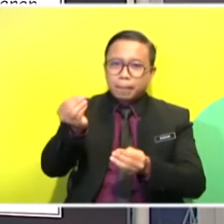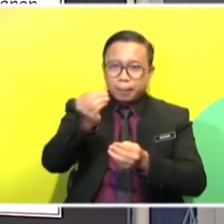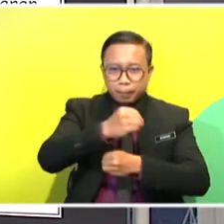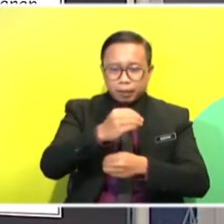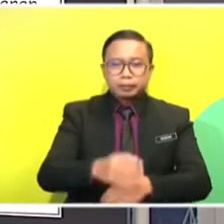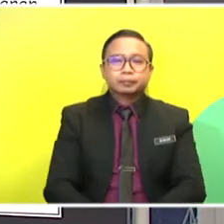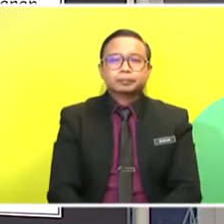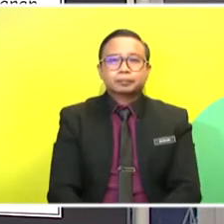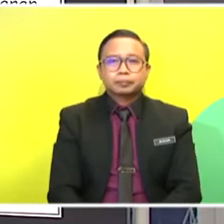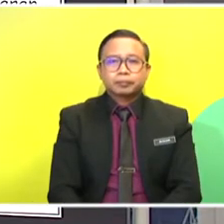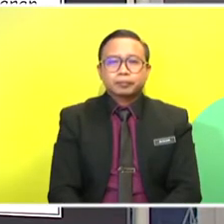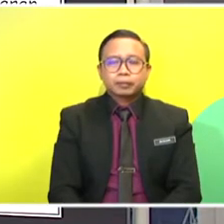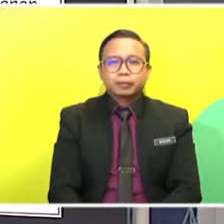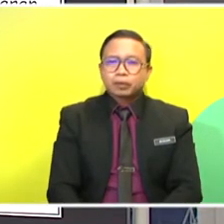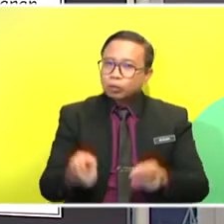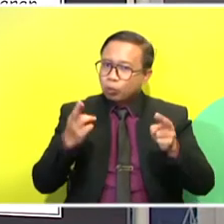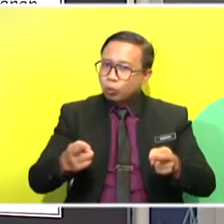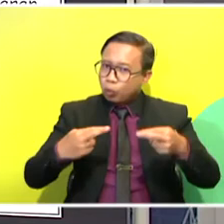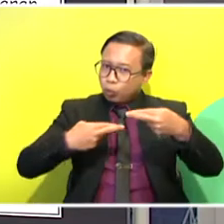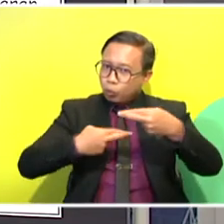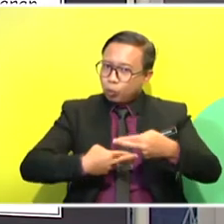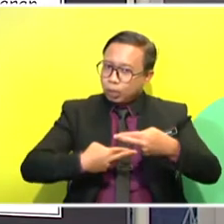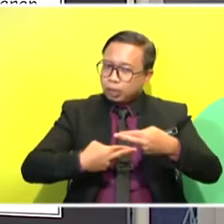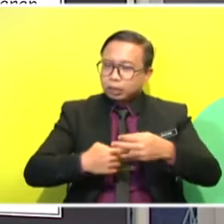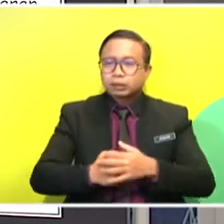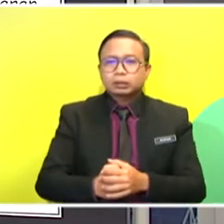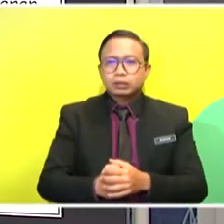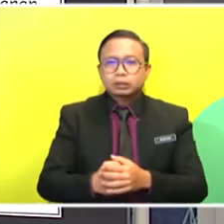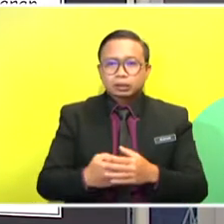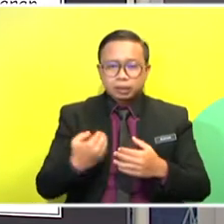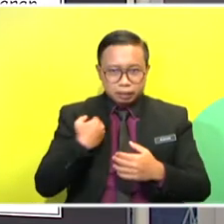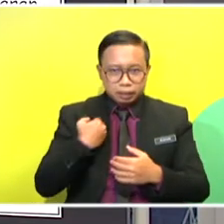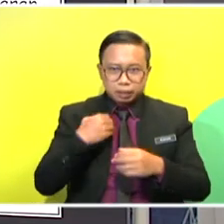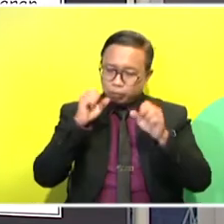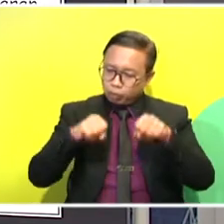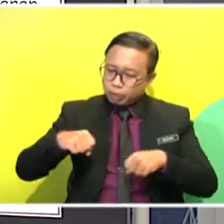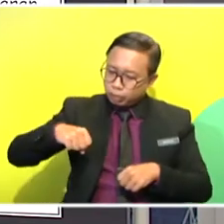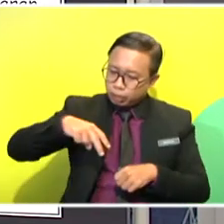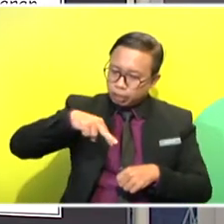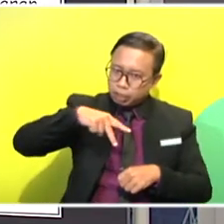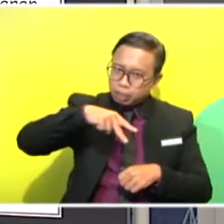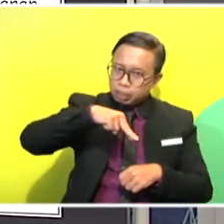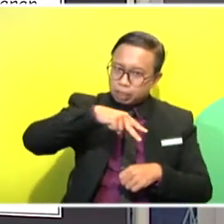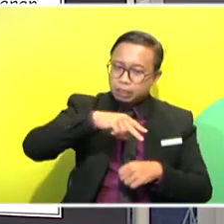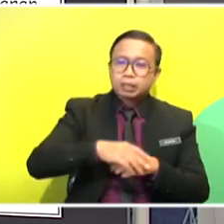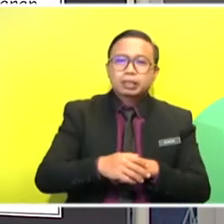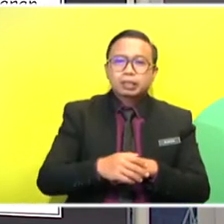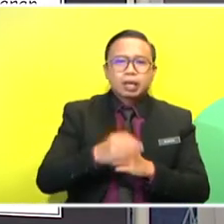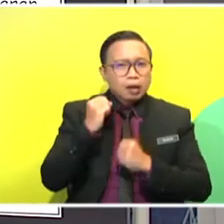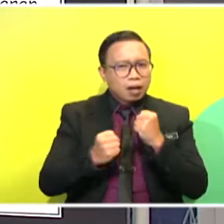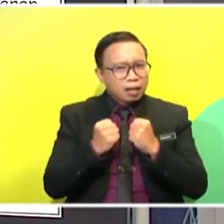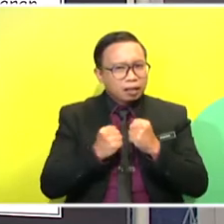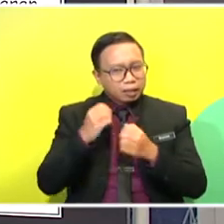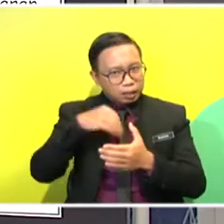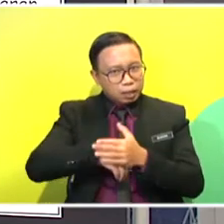makmal itu Nisa selalu lihat dia ada ruang-ruang yang tertentu untuk kita berjalan dan duduk. Kalau kita berlari-lari di dalam